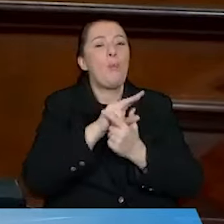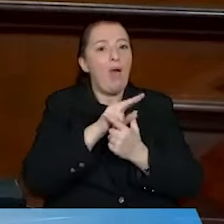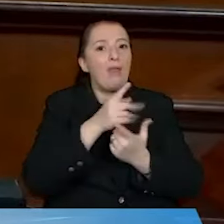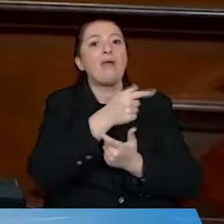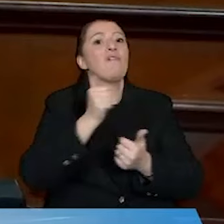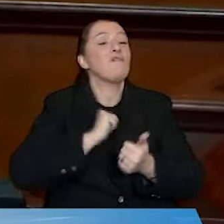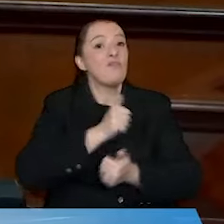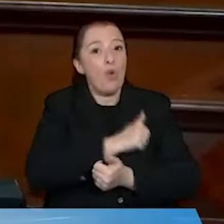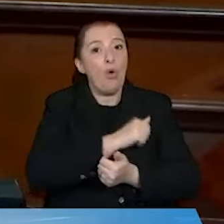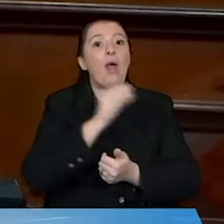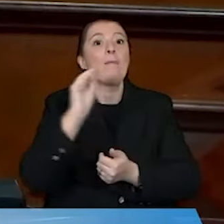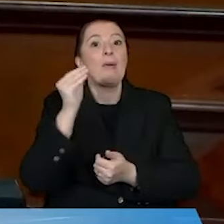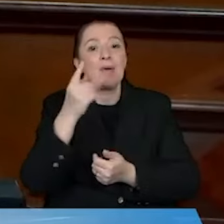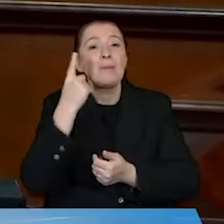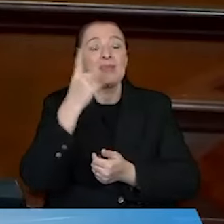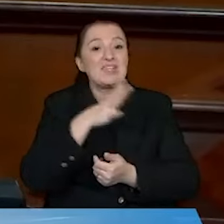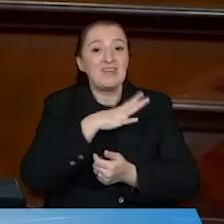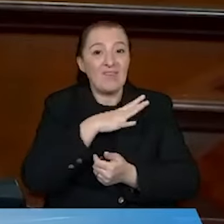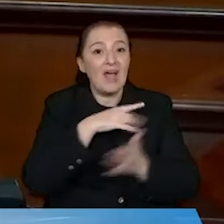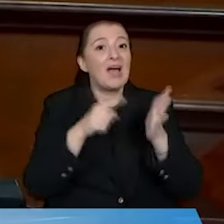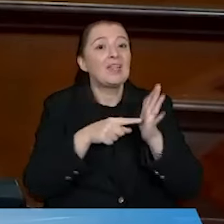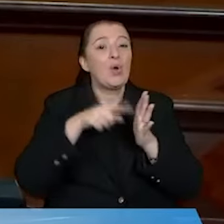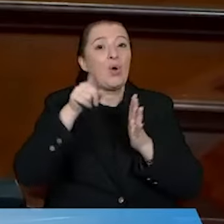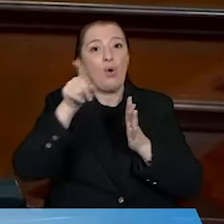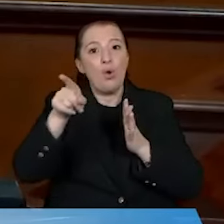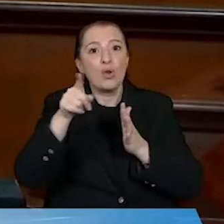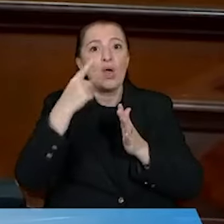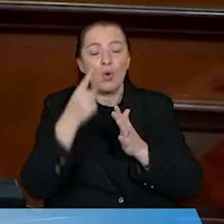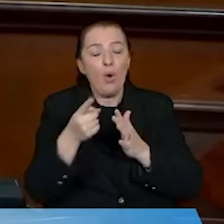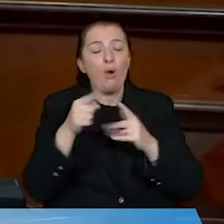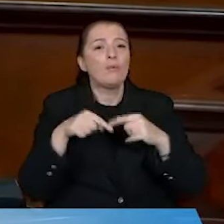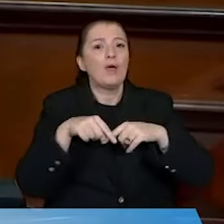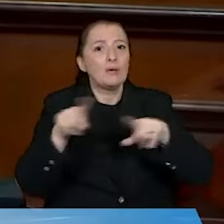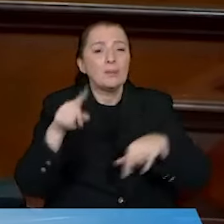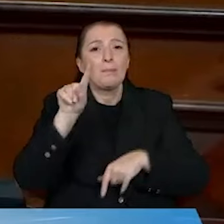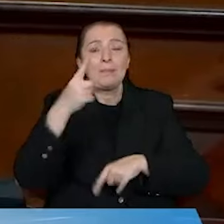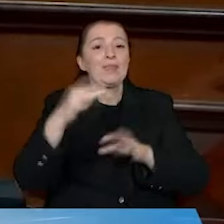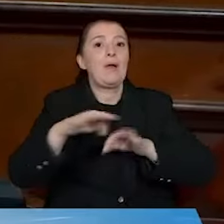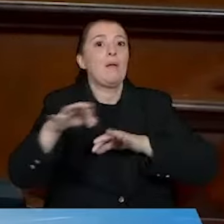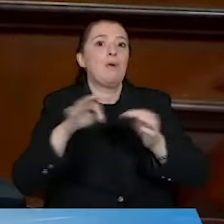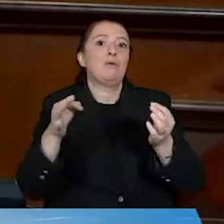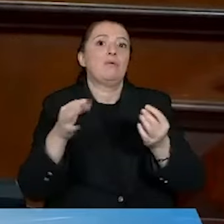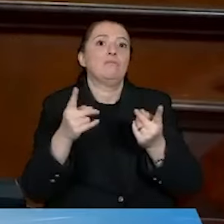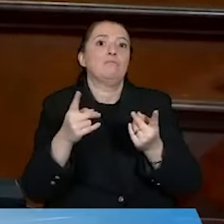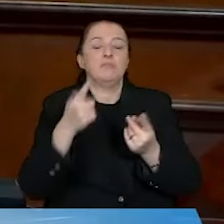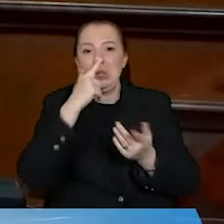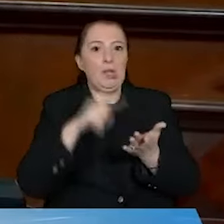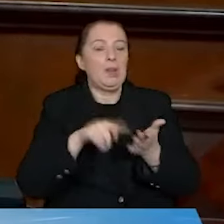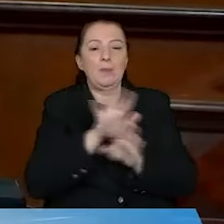Bebe'ye, hatta bir tanesi var ki gazhanede işgalli alan 1000 metrekare. Vallahi pes doğrusu. Sizdeki bu büfe